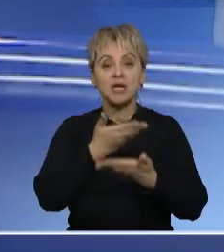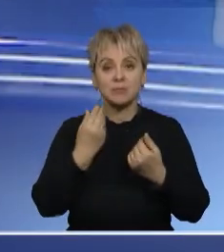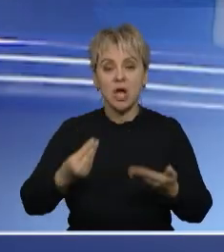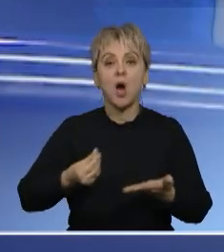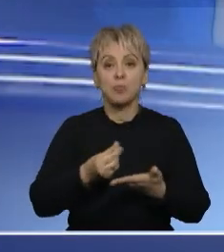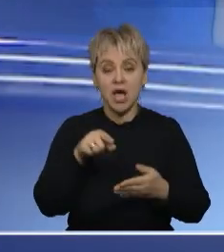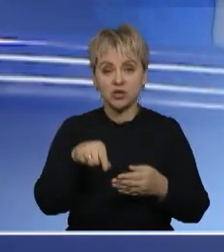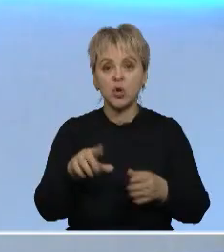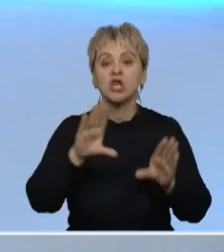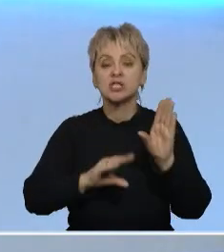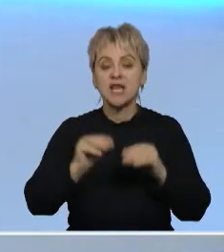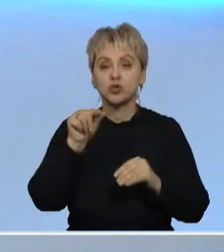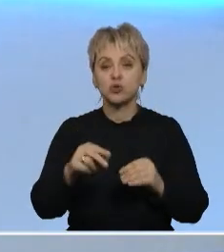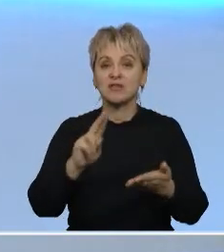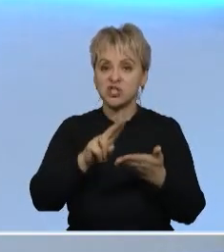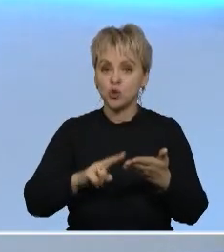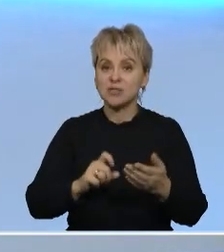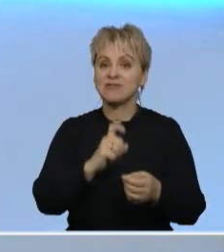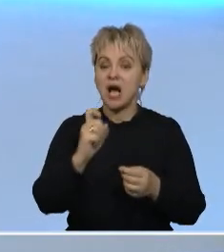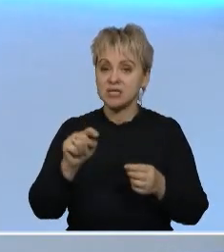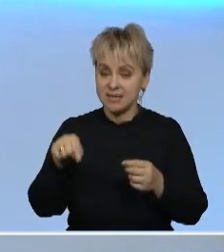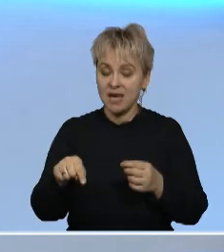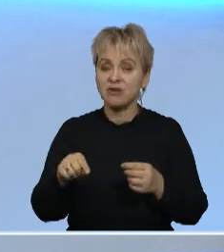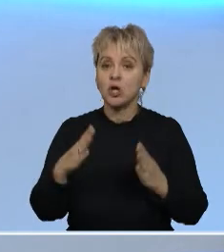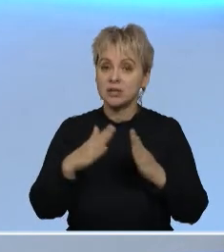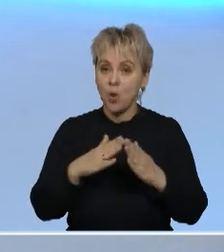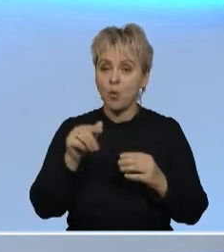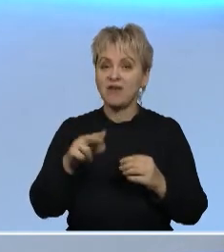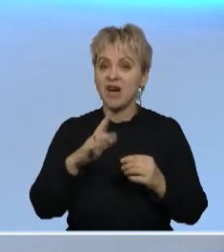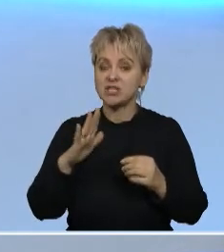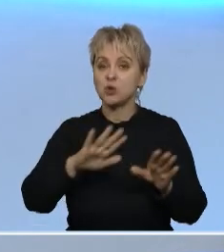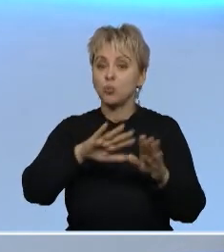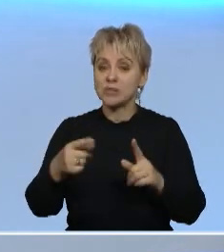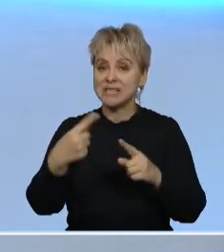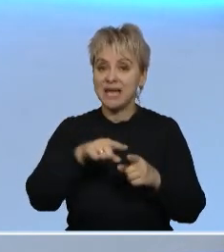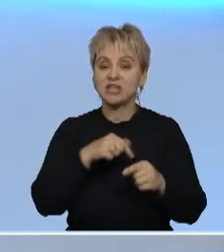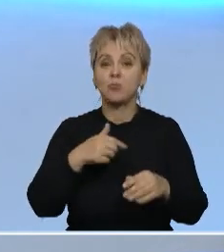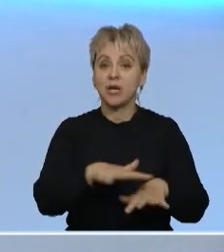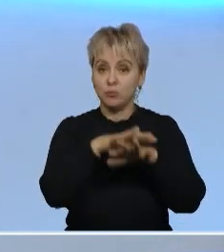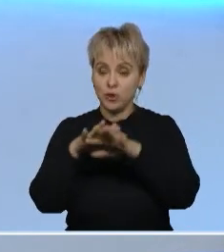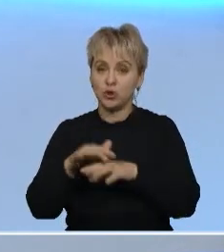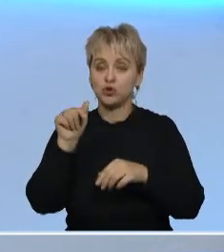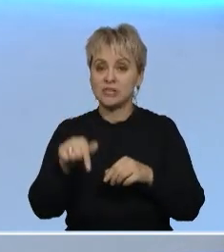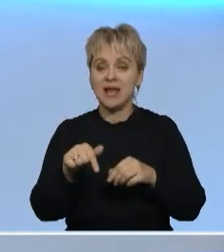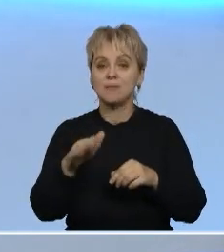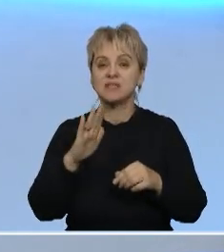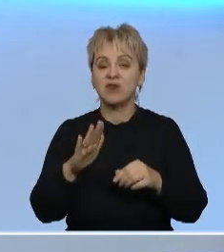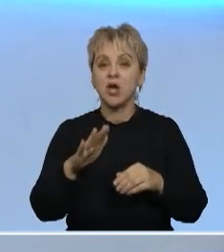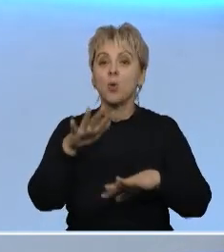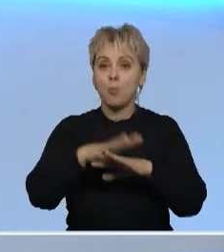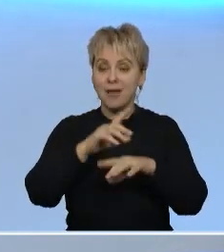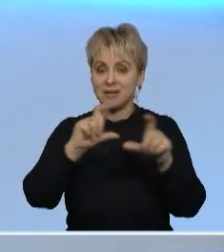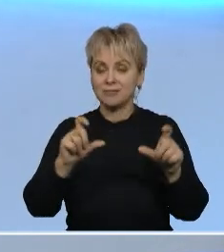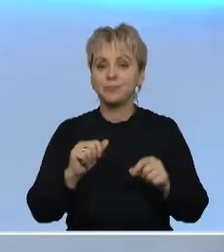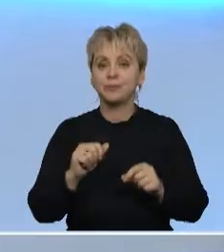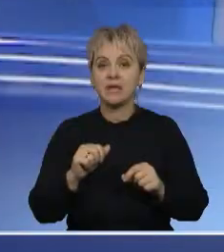Оплата происходит за счет взносов собственников и после этого перечисляется в банк.